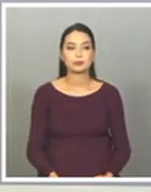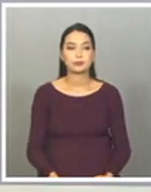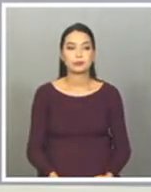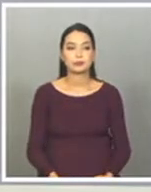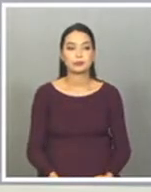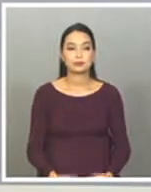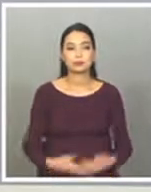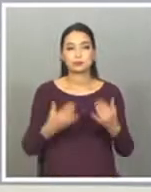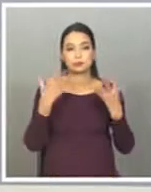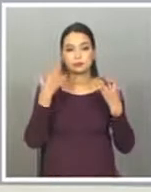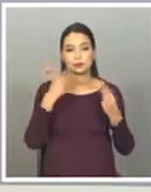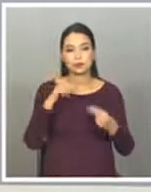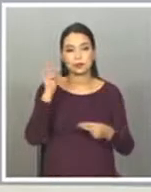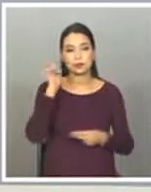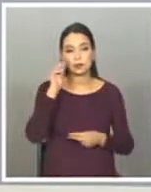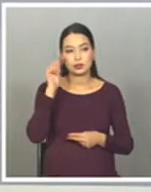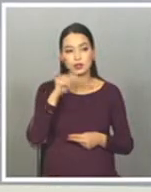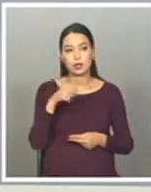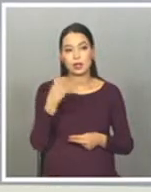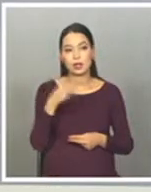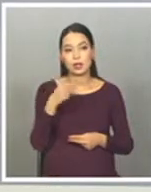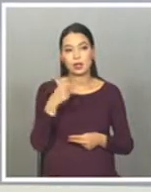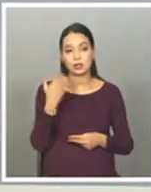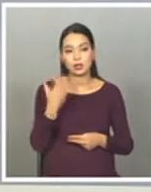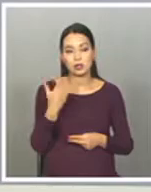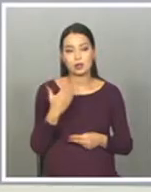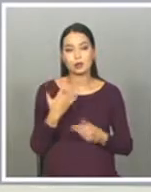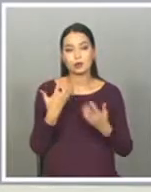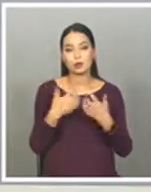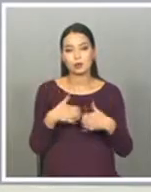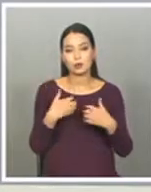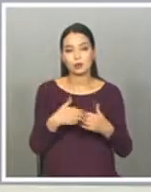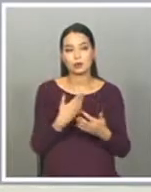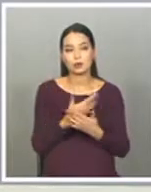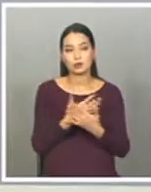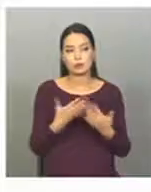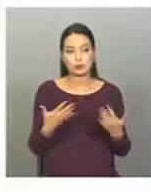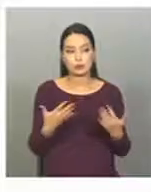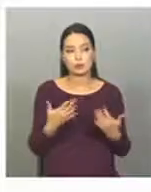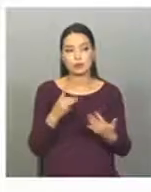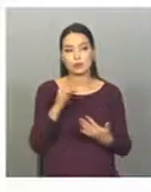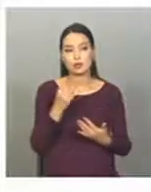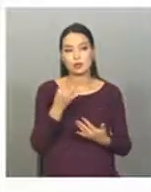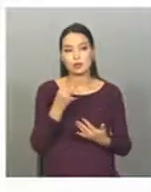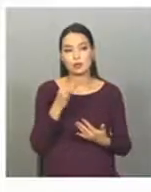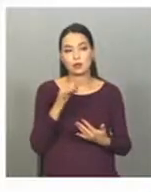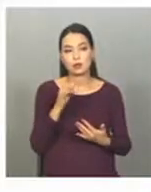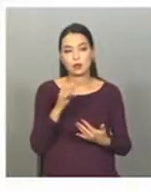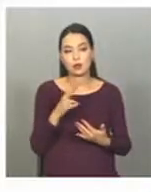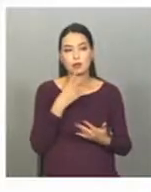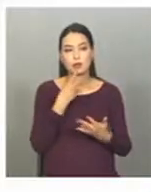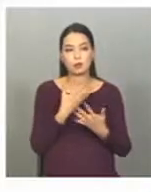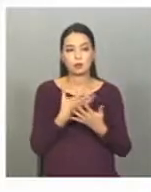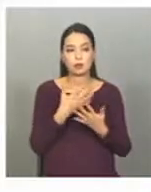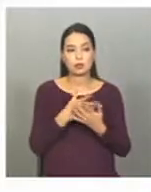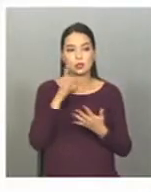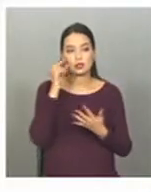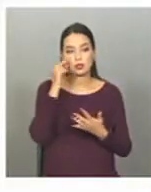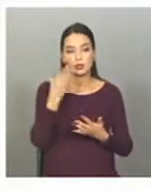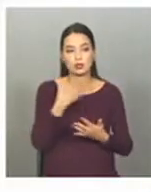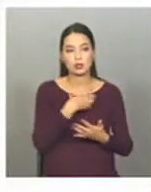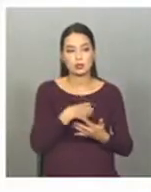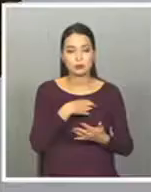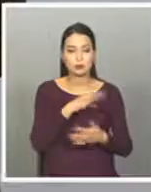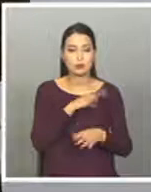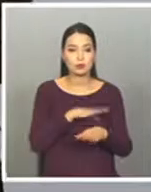Бүгінгі сабақта алгебралық өрнектерді түрлендіру үшін рационал көрсеткішті дәреже қасиеттерін